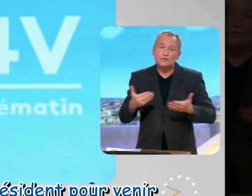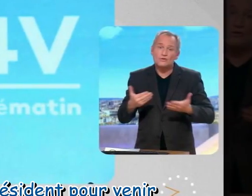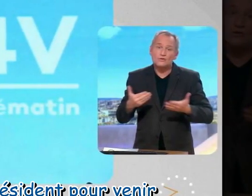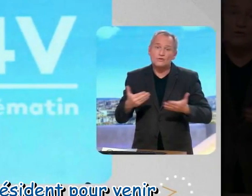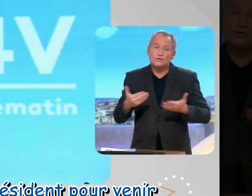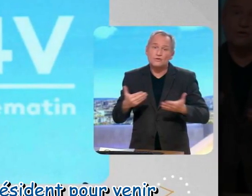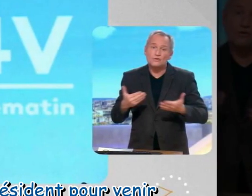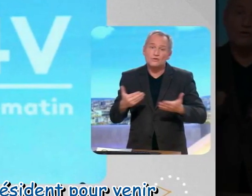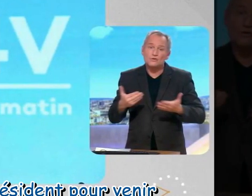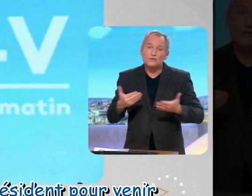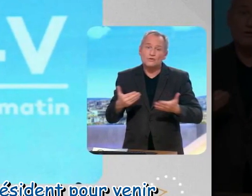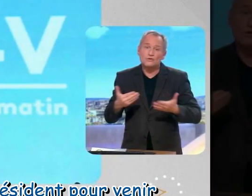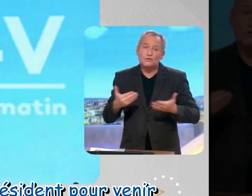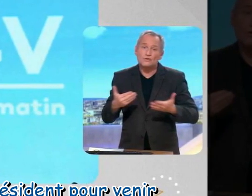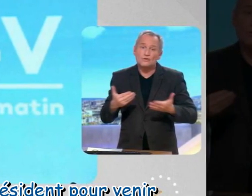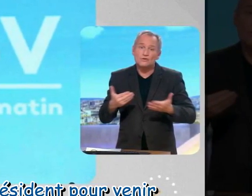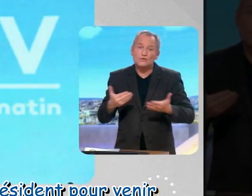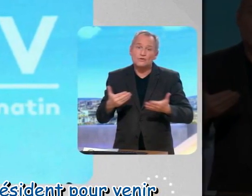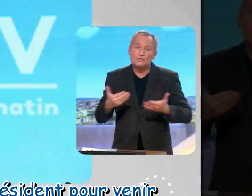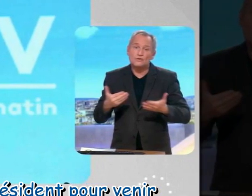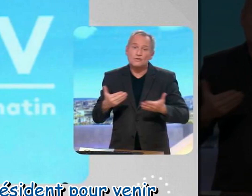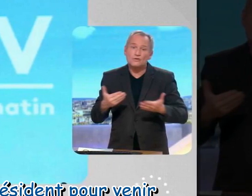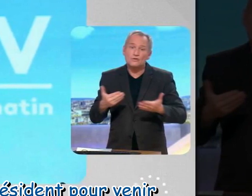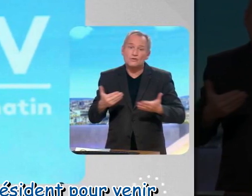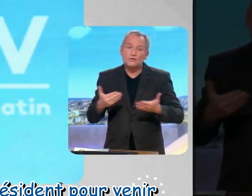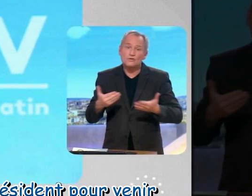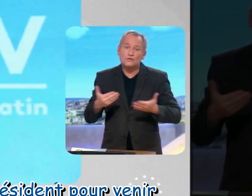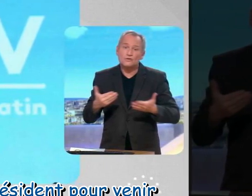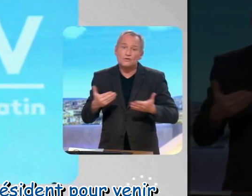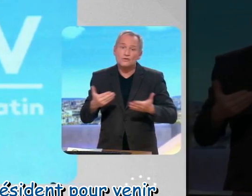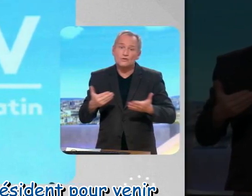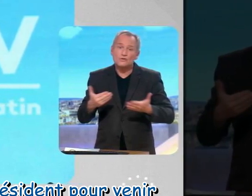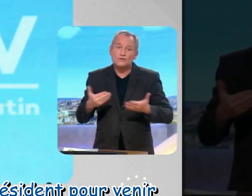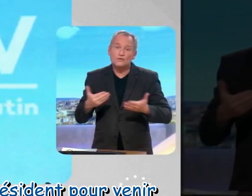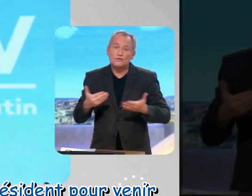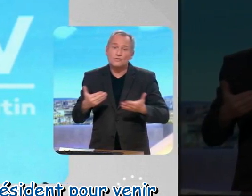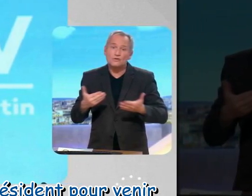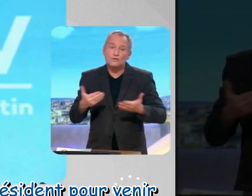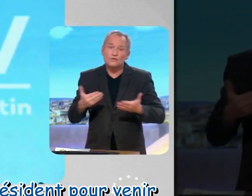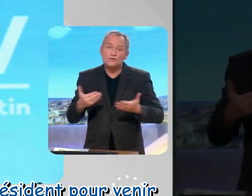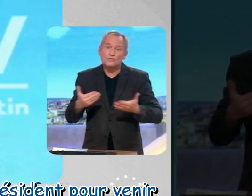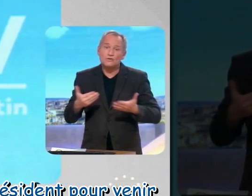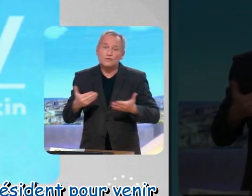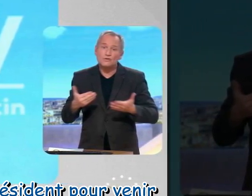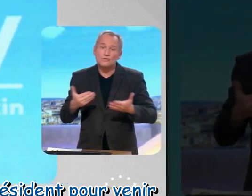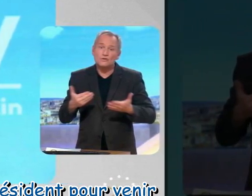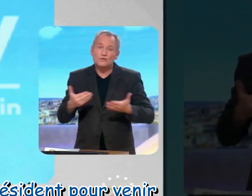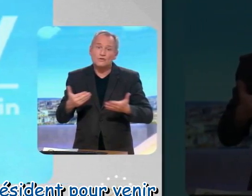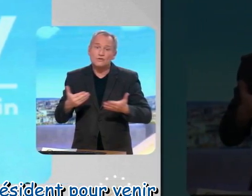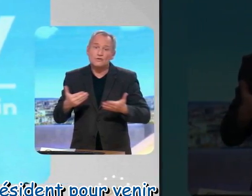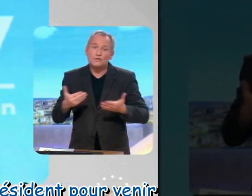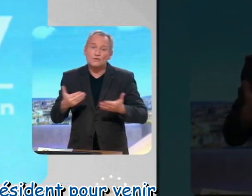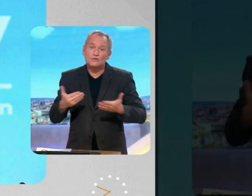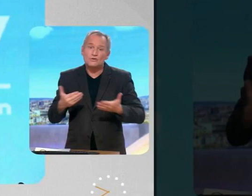Donc, être nommé par le président pour venir conquérir Paris, en général ça vous fait partir plutôt avec des semelles de plomb, a-t-elle